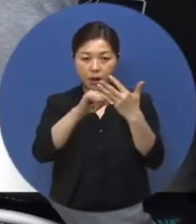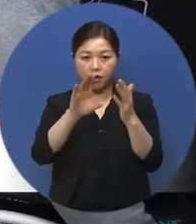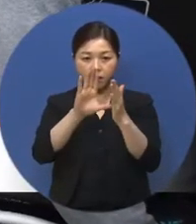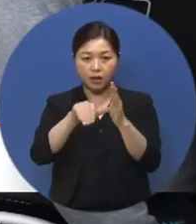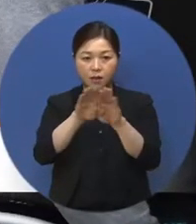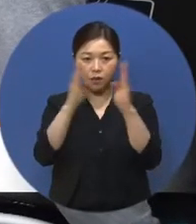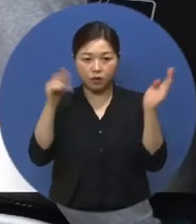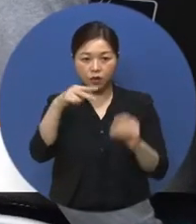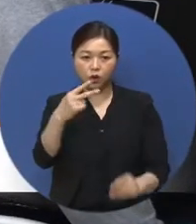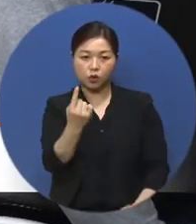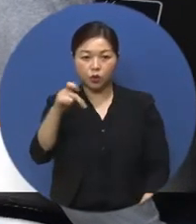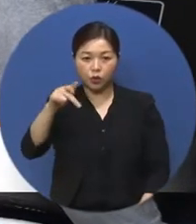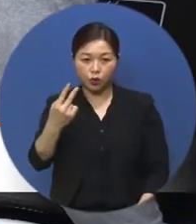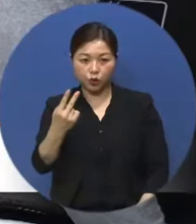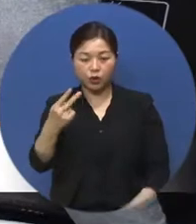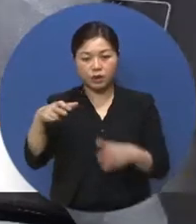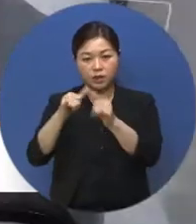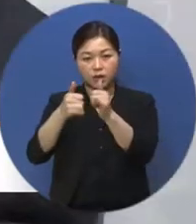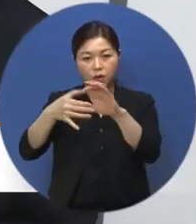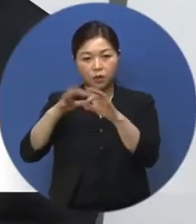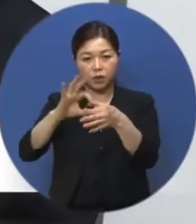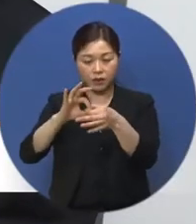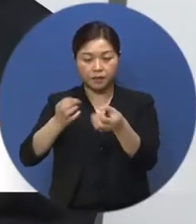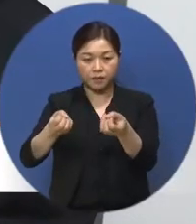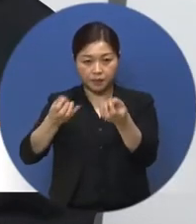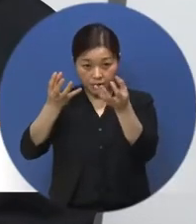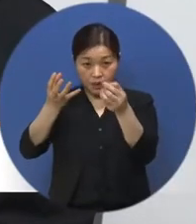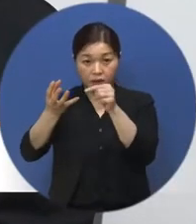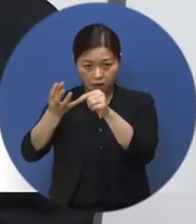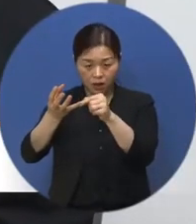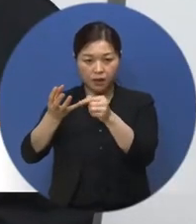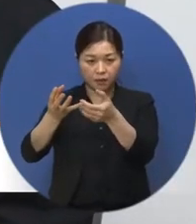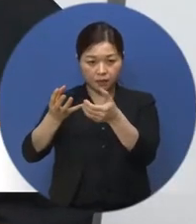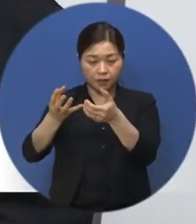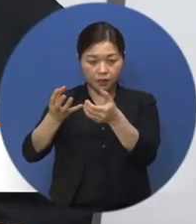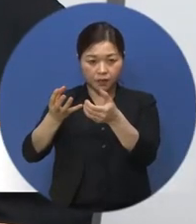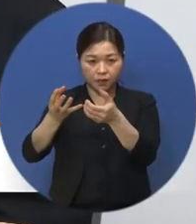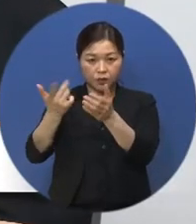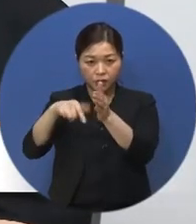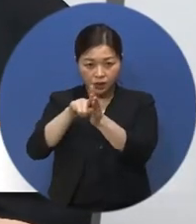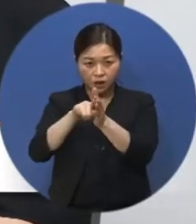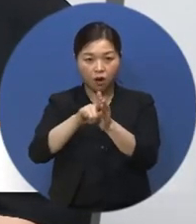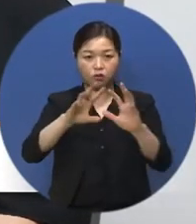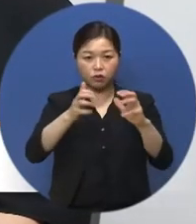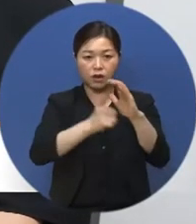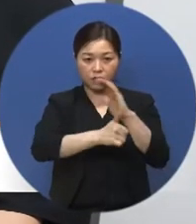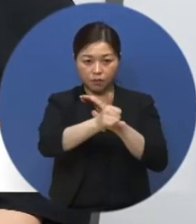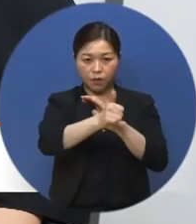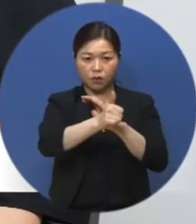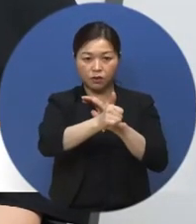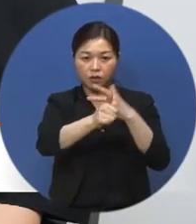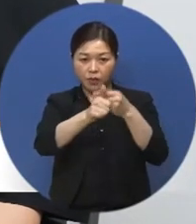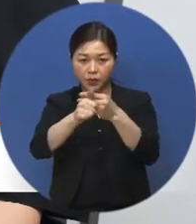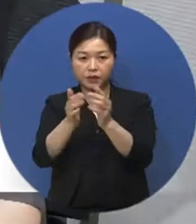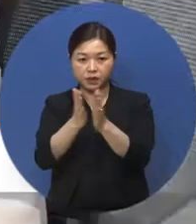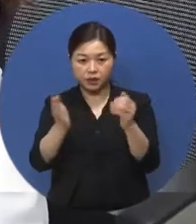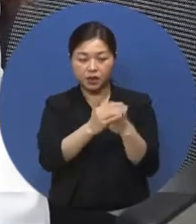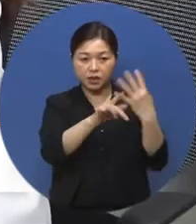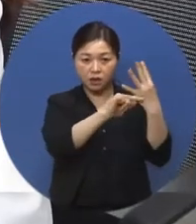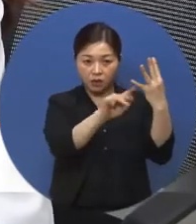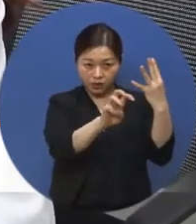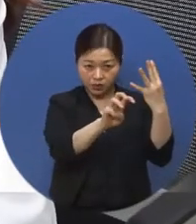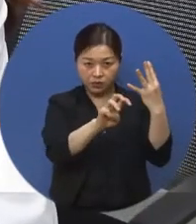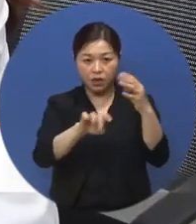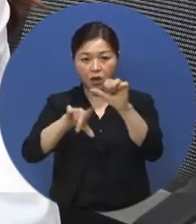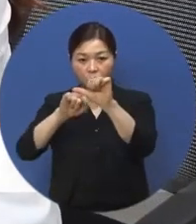패럴림픽 에 출전하는 국가대표 선수들의 대한 예방접종이 시작했습니다 지난 4월 30일과 5월 4일